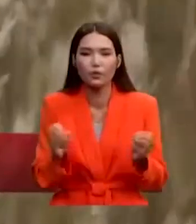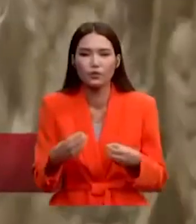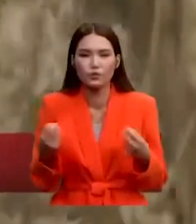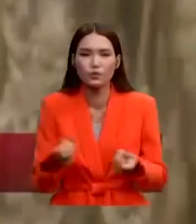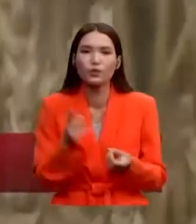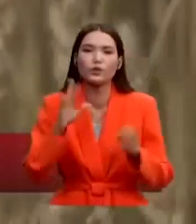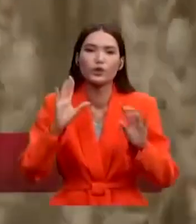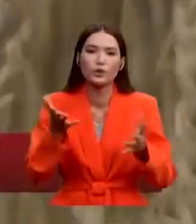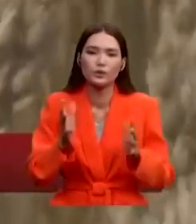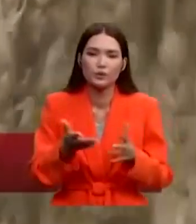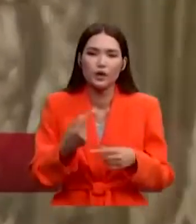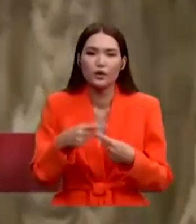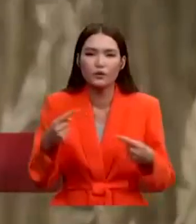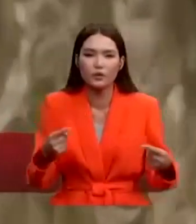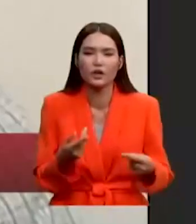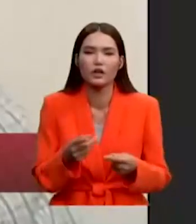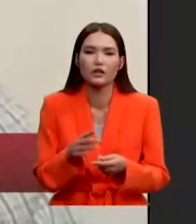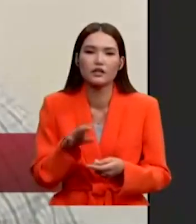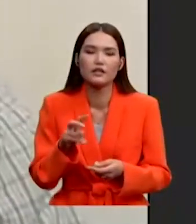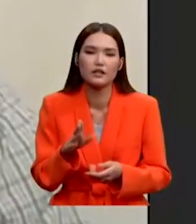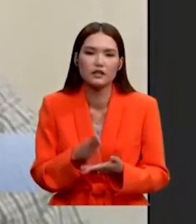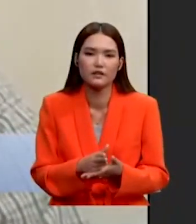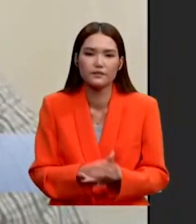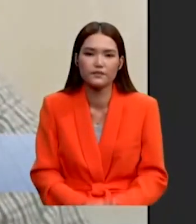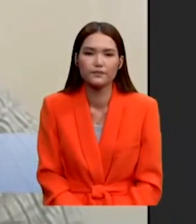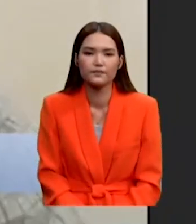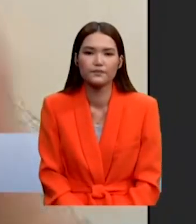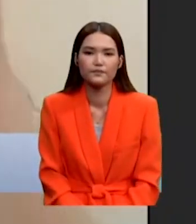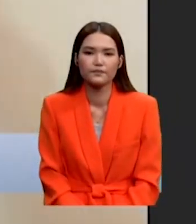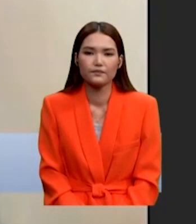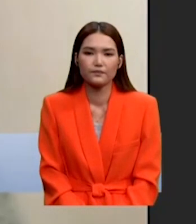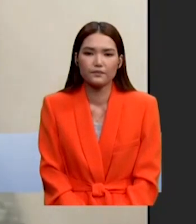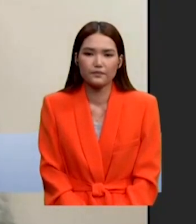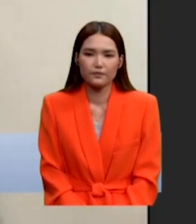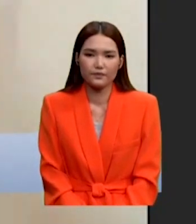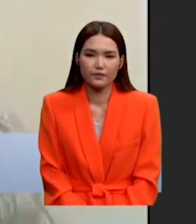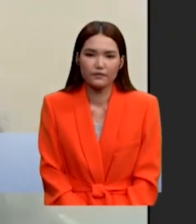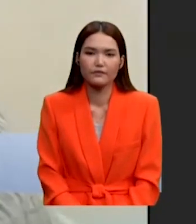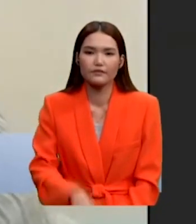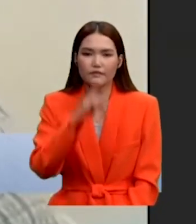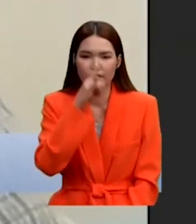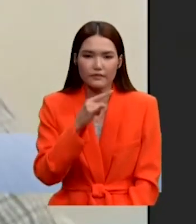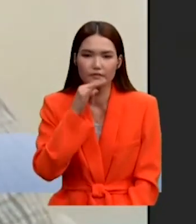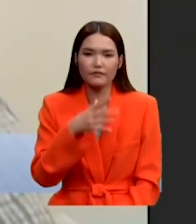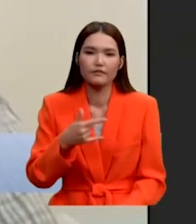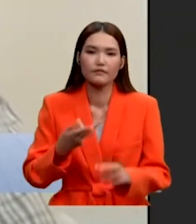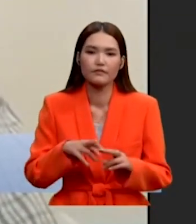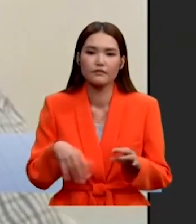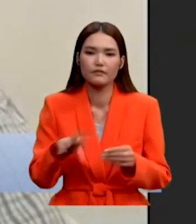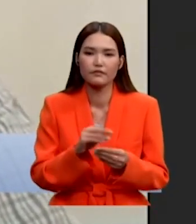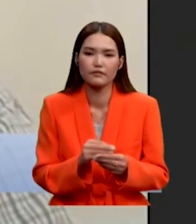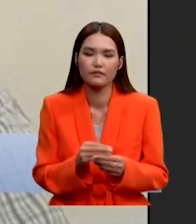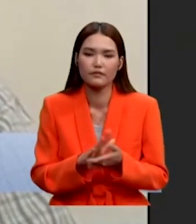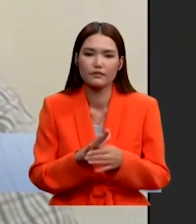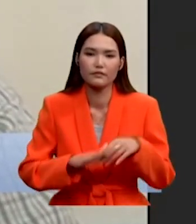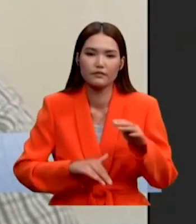что происходит с прайсами на пшеницу в мире. Казахстан в силу своего географического положения, оторванности